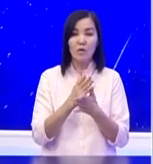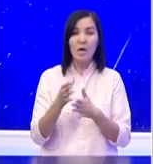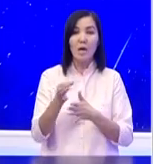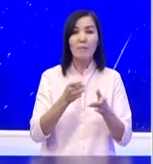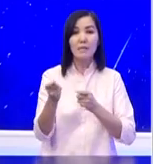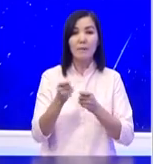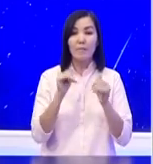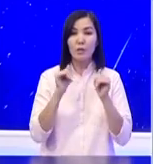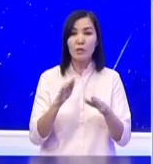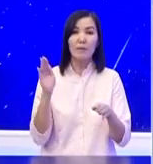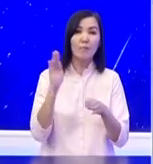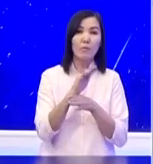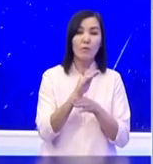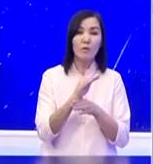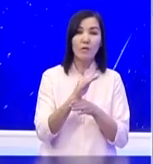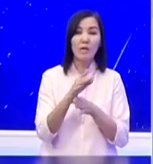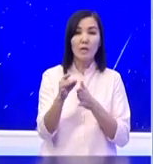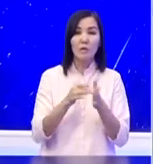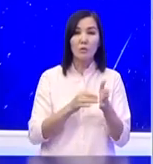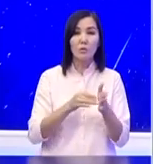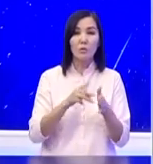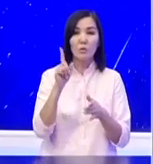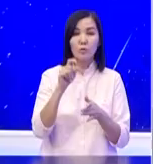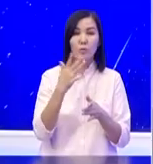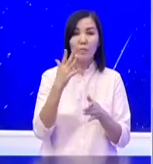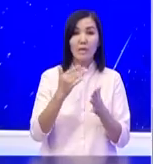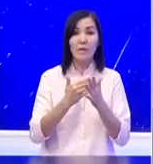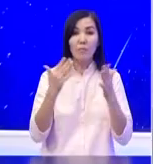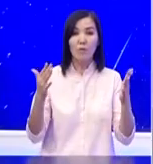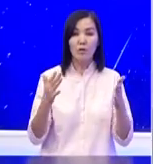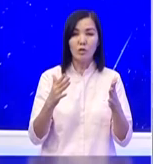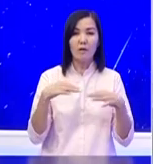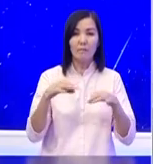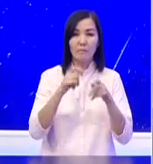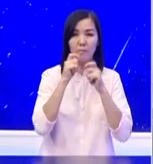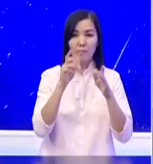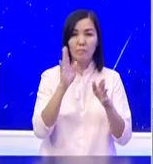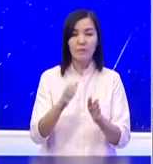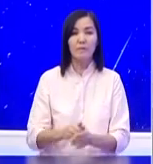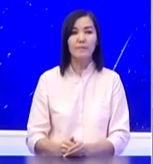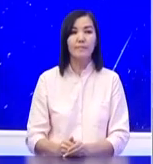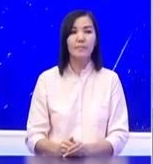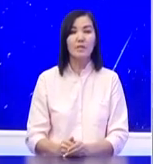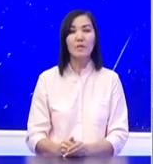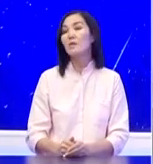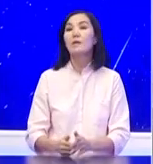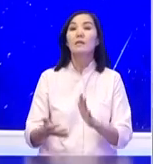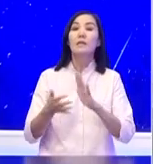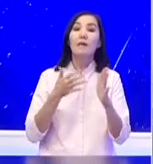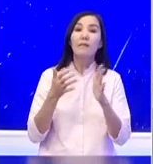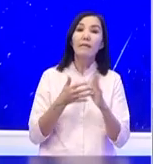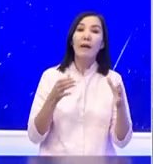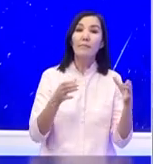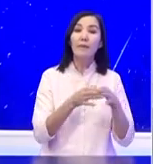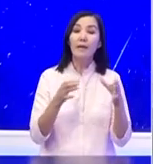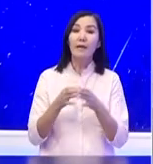принято решение пополнить автопарк скорых более чем на сотню автомашин. В связи с тем, что не хватает бригад, акиматом